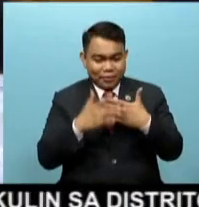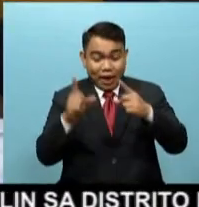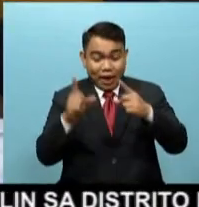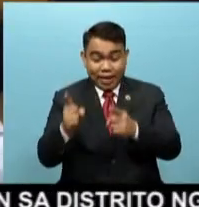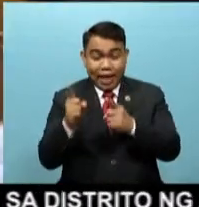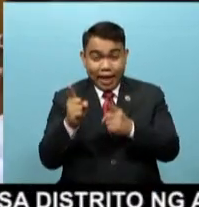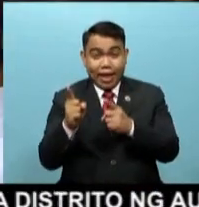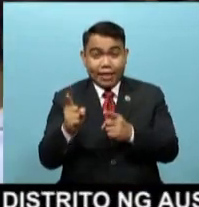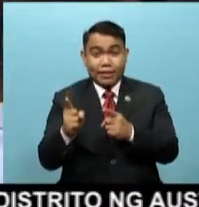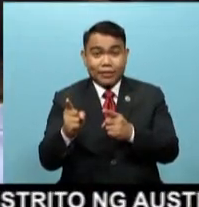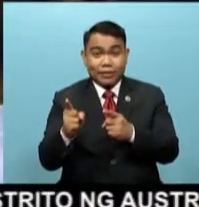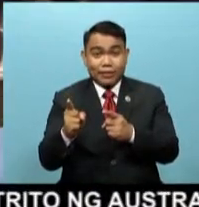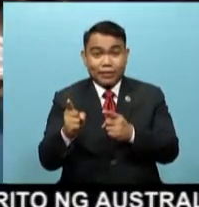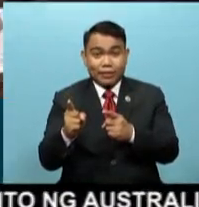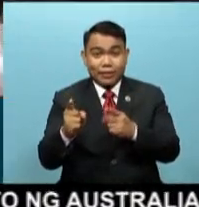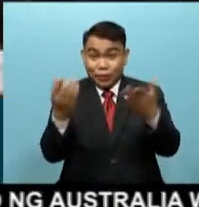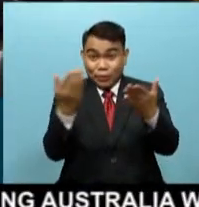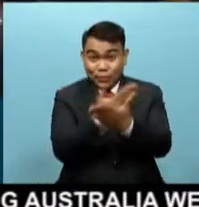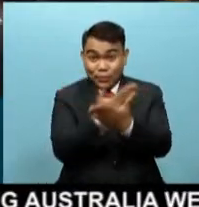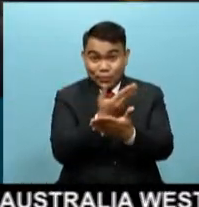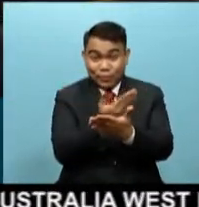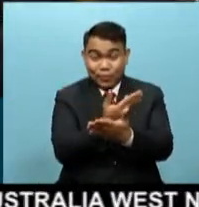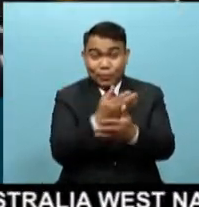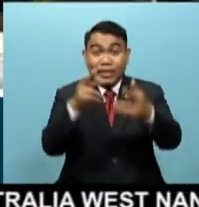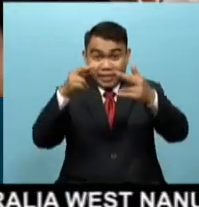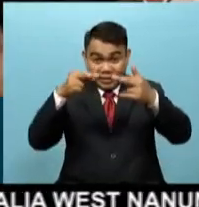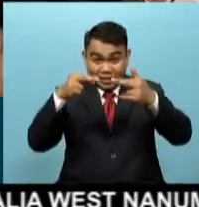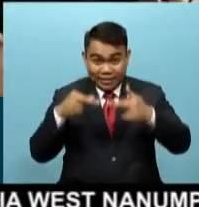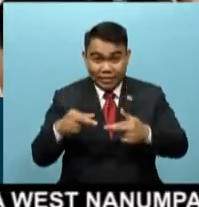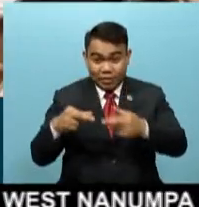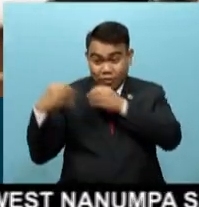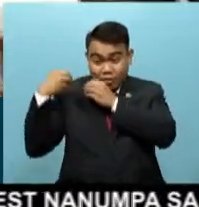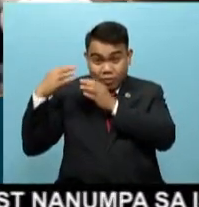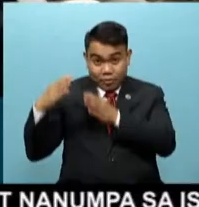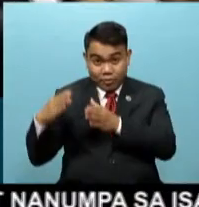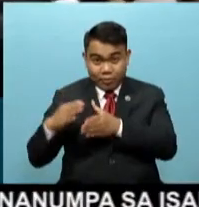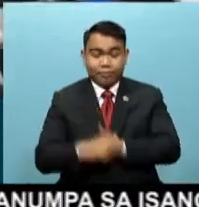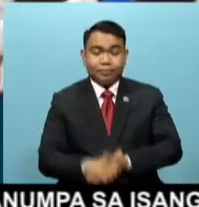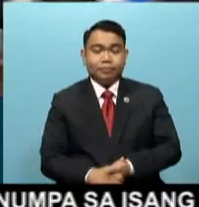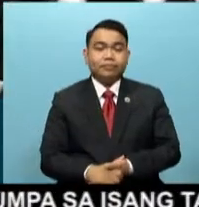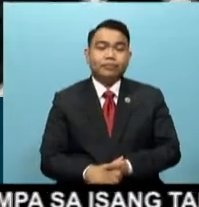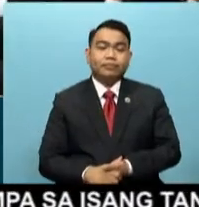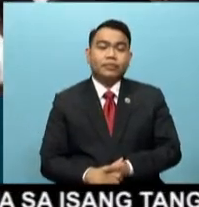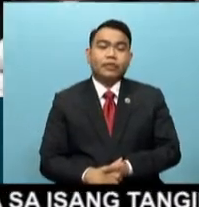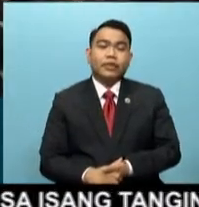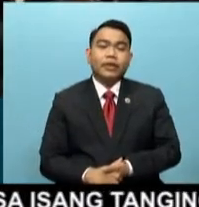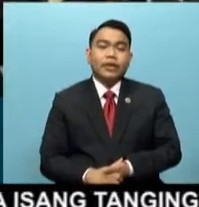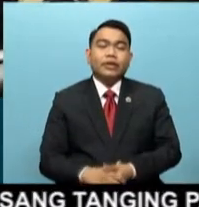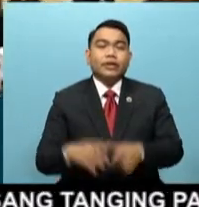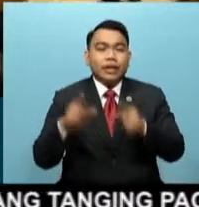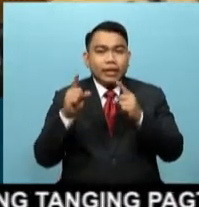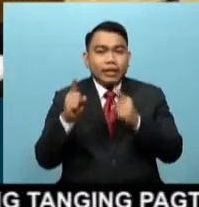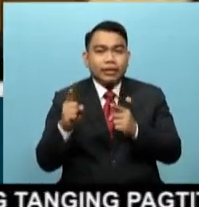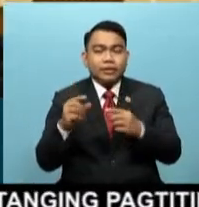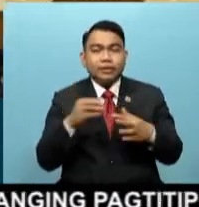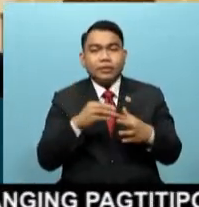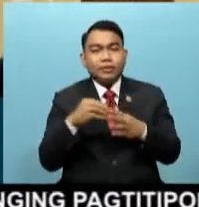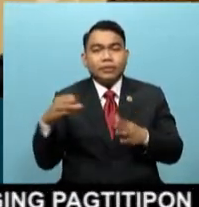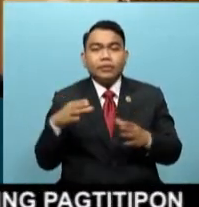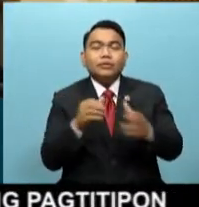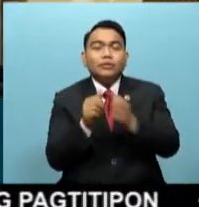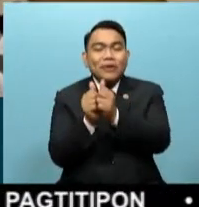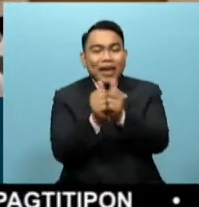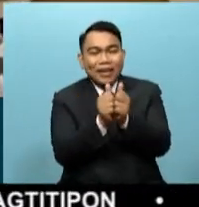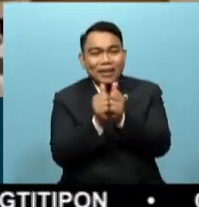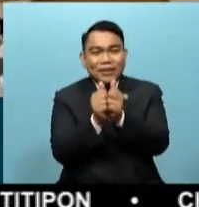dako ay ang mga bagong katanggap ng tungkulin. Sa panahon ng tanging pagtitipon ay sama-samang nagpasalamat sa Panginoon Diyos sa mga